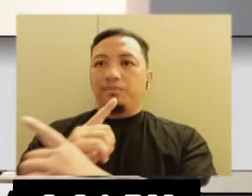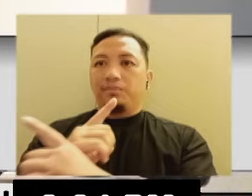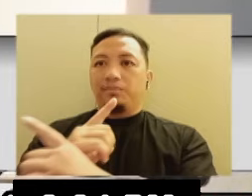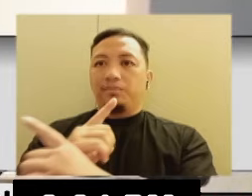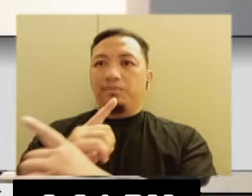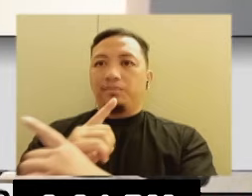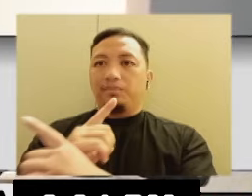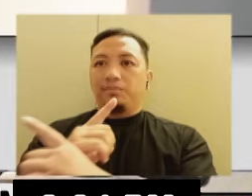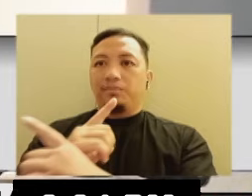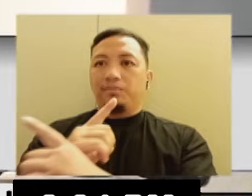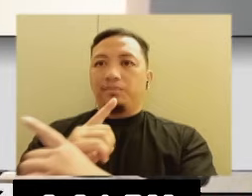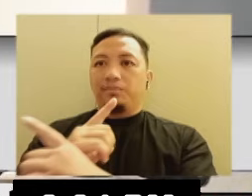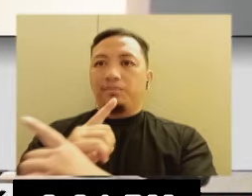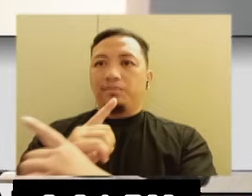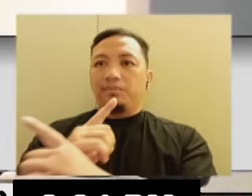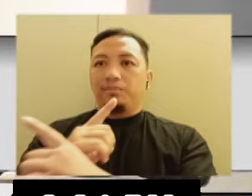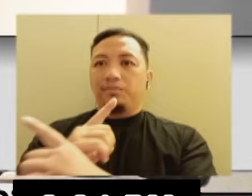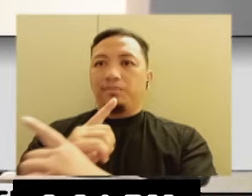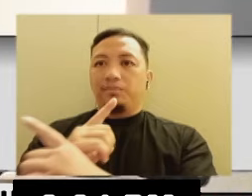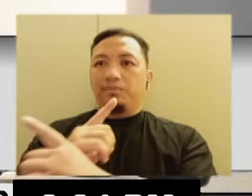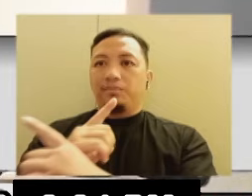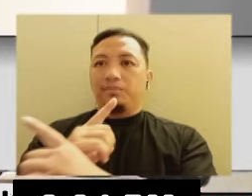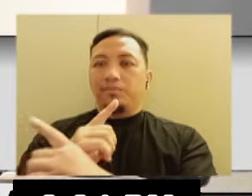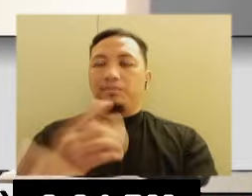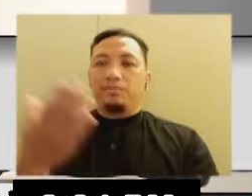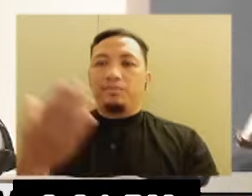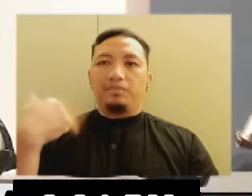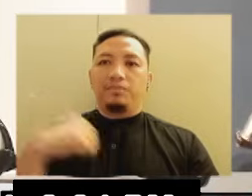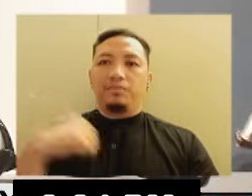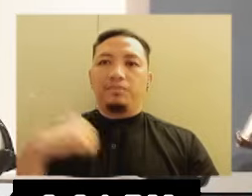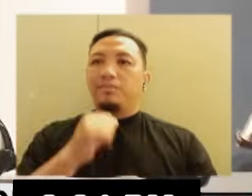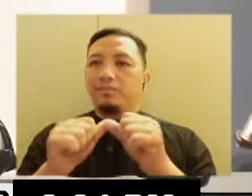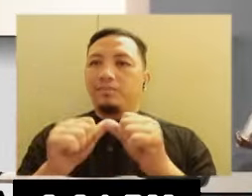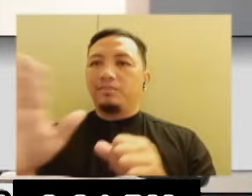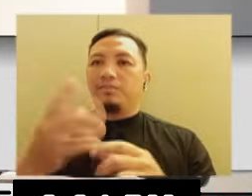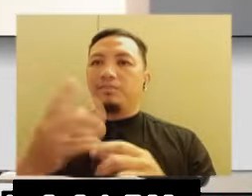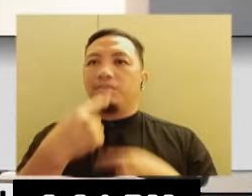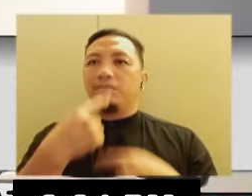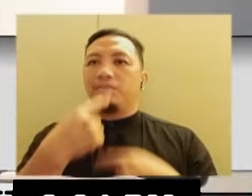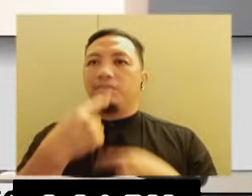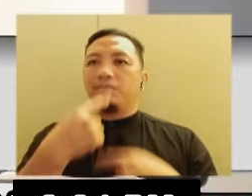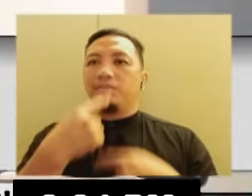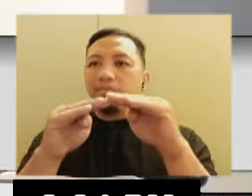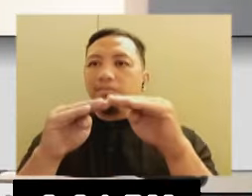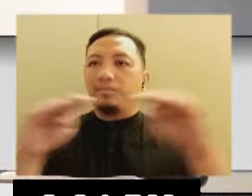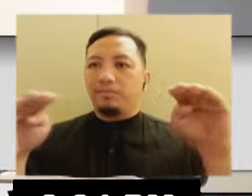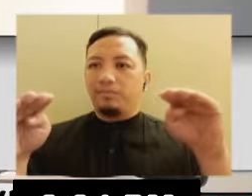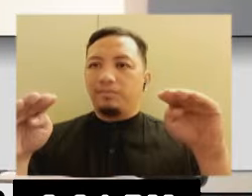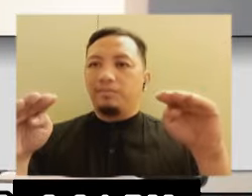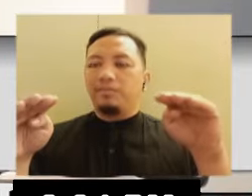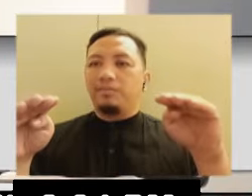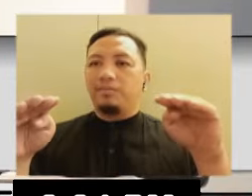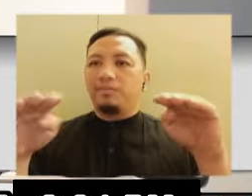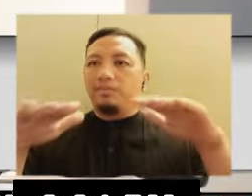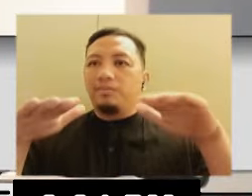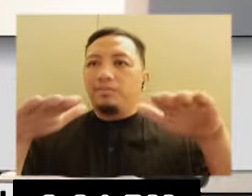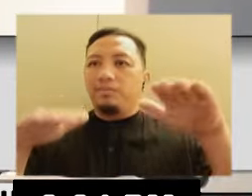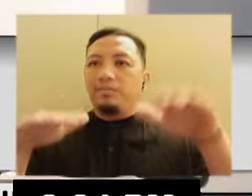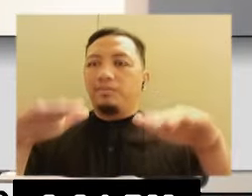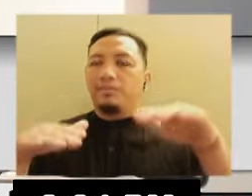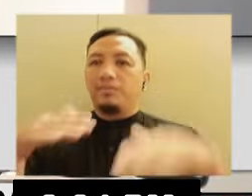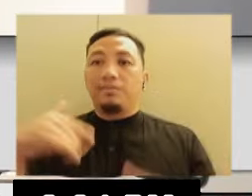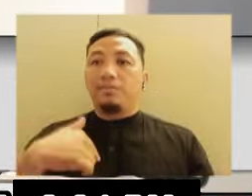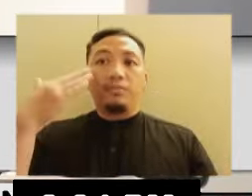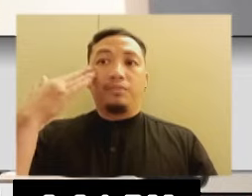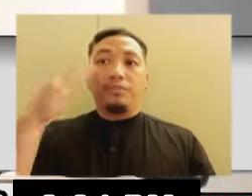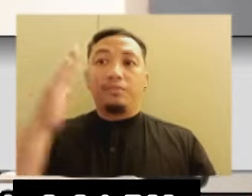been a fiscalizer ever since. So I really don't know him that well.